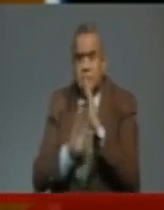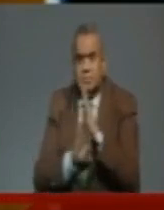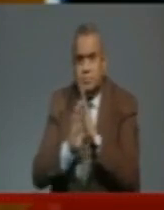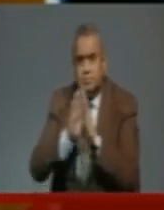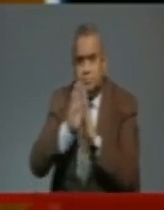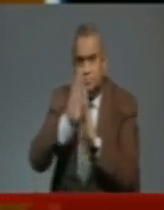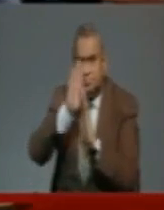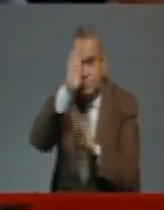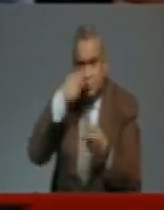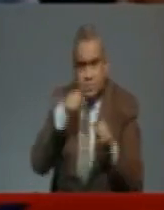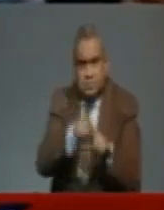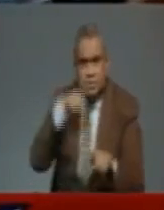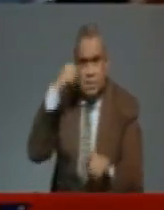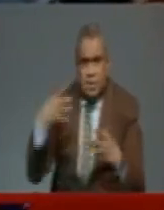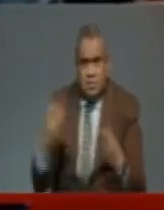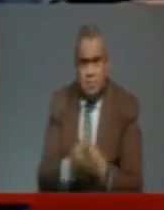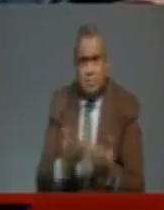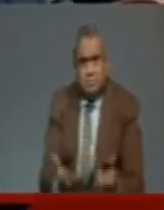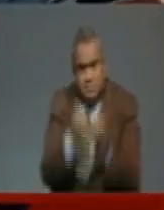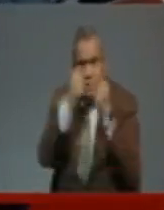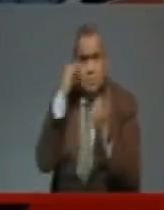معاك باذن الله الرحمن الرحيم.